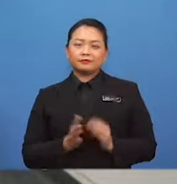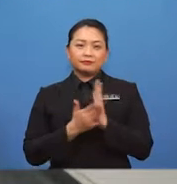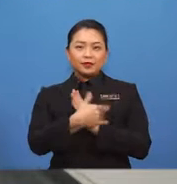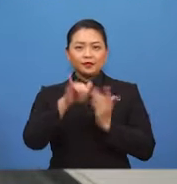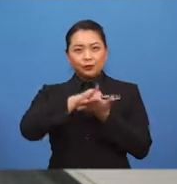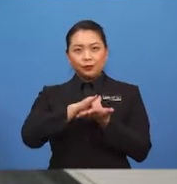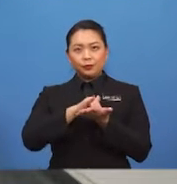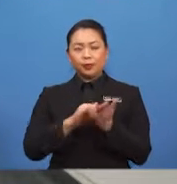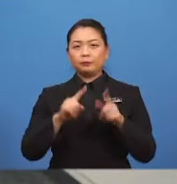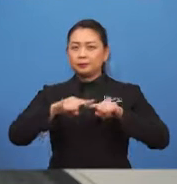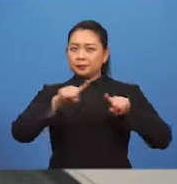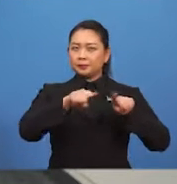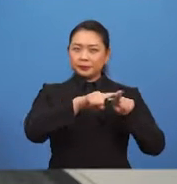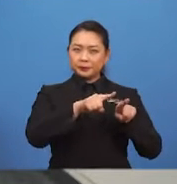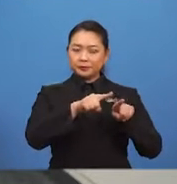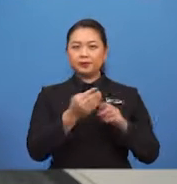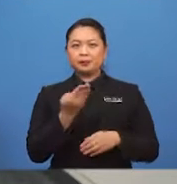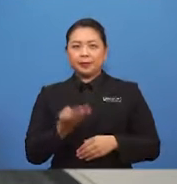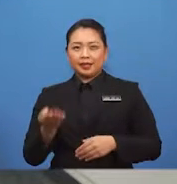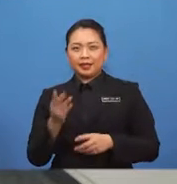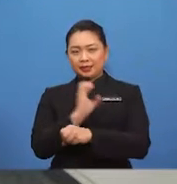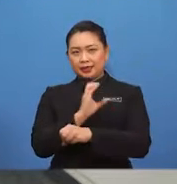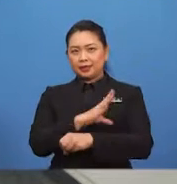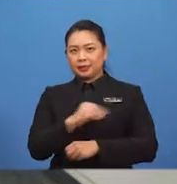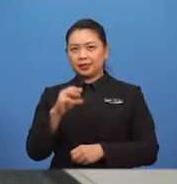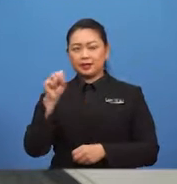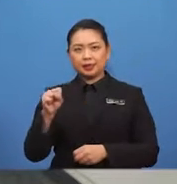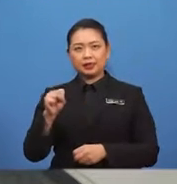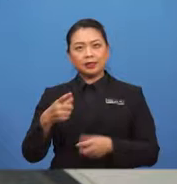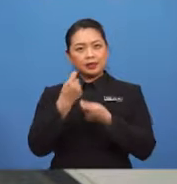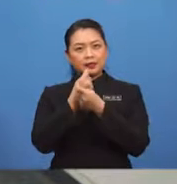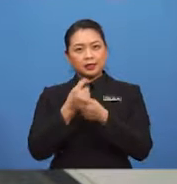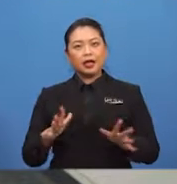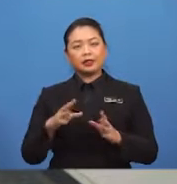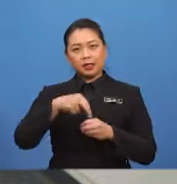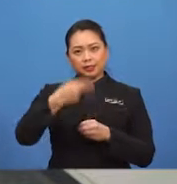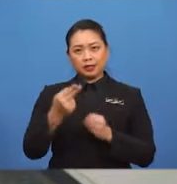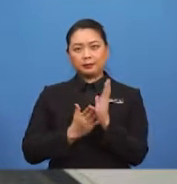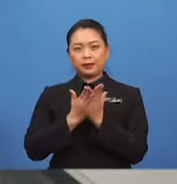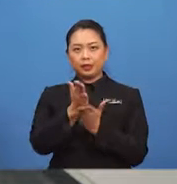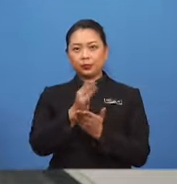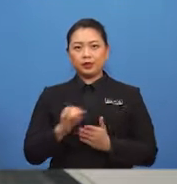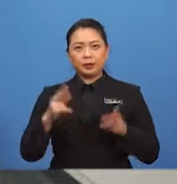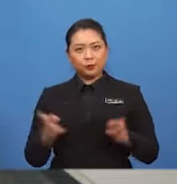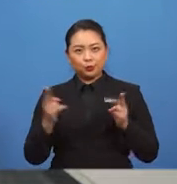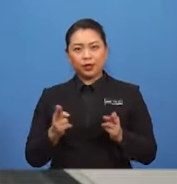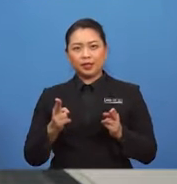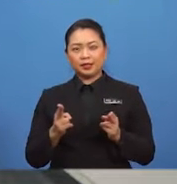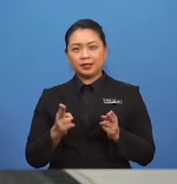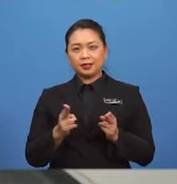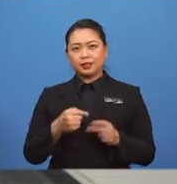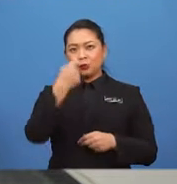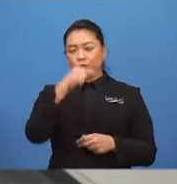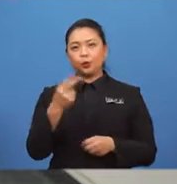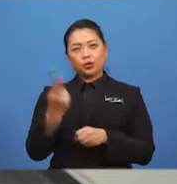Oleh itu, pelbagai barangan kaca dan seramik telah dihasilkan melalui perusahaan